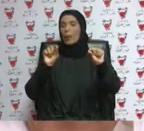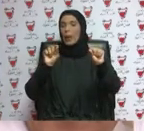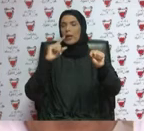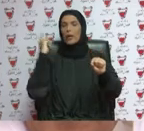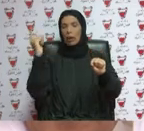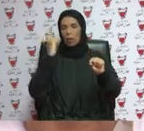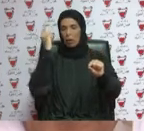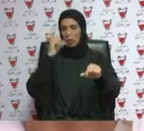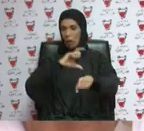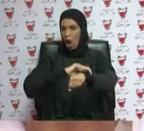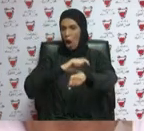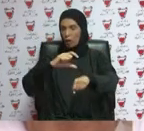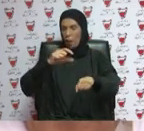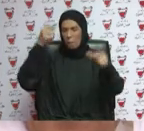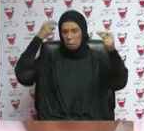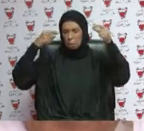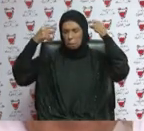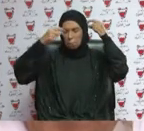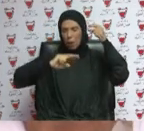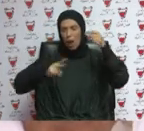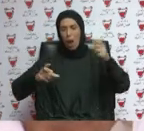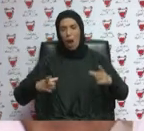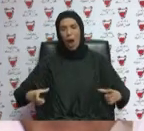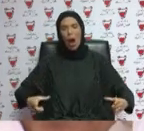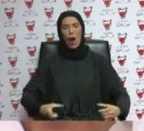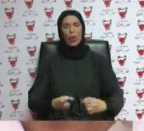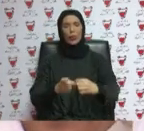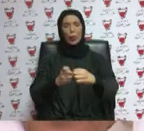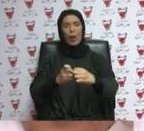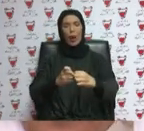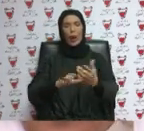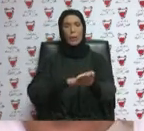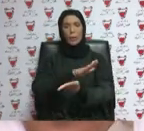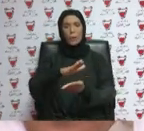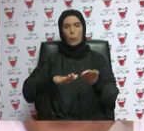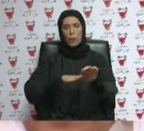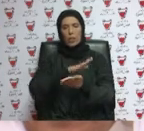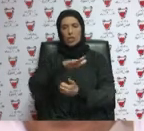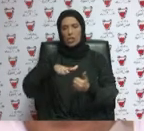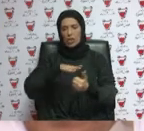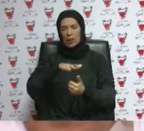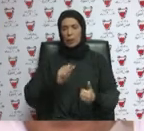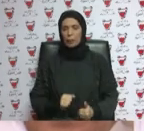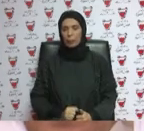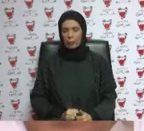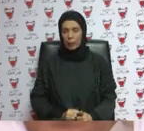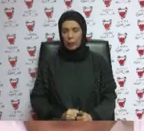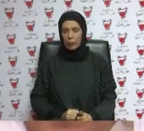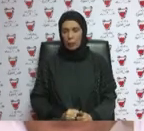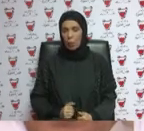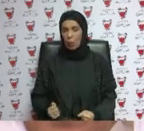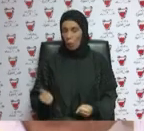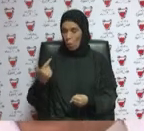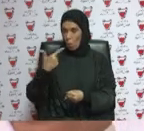طبية مؤهلة استطاعت احتواء هذه الأزمة، واستطاع ولي العهد